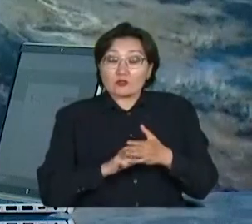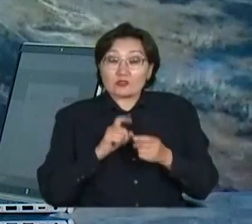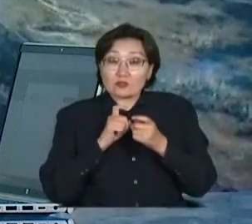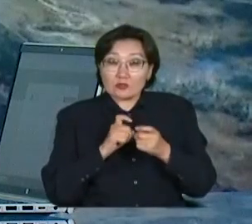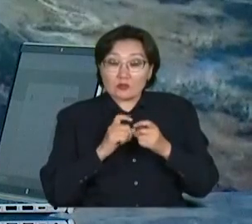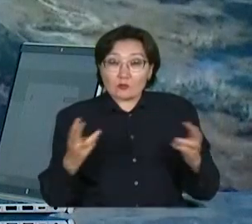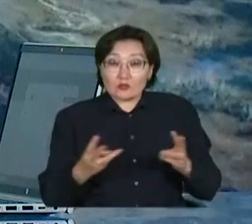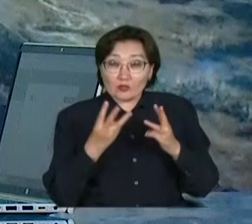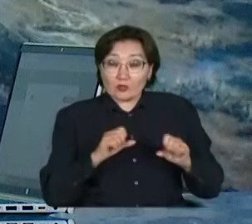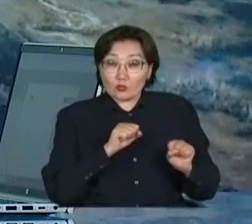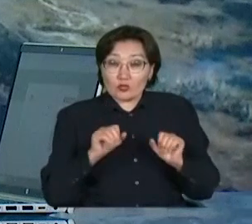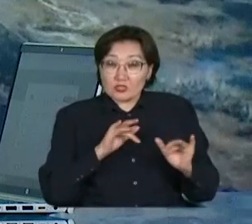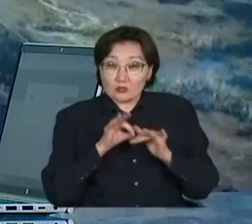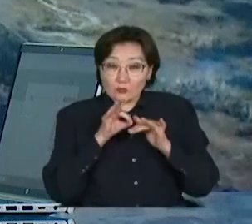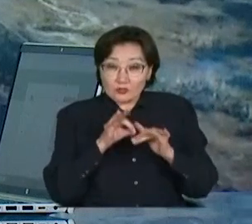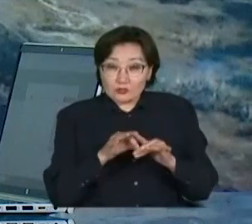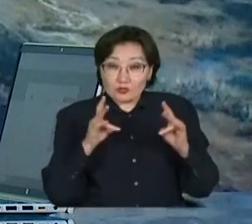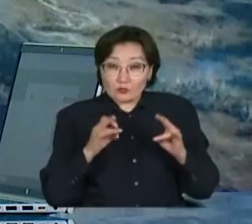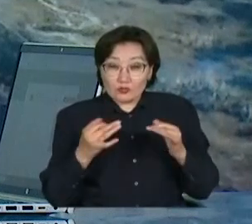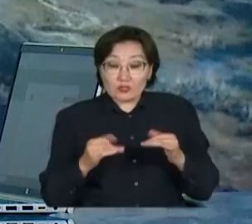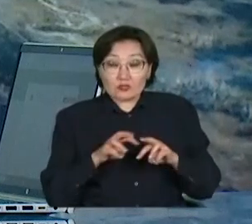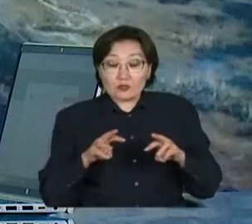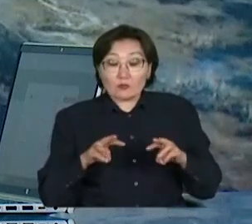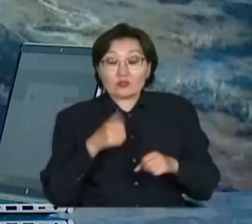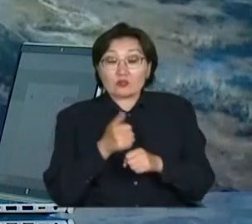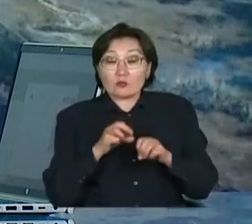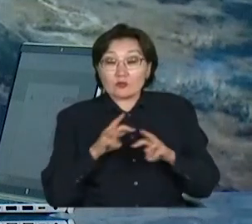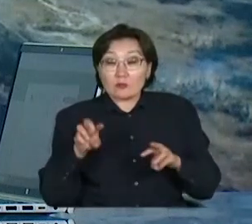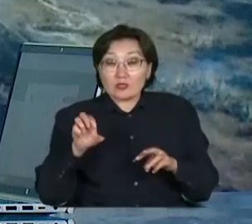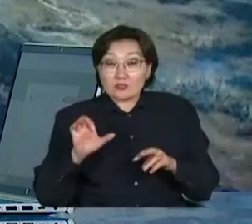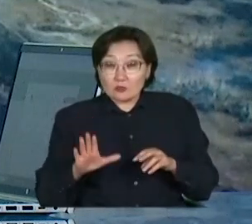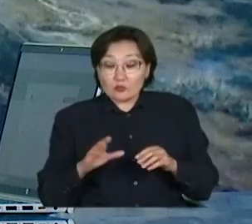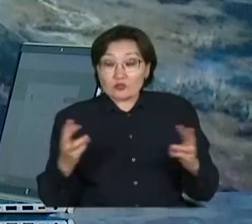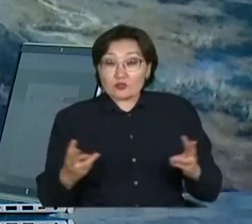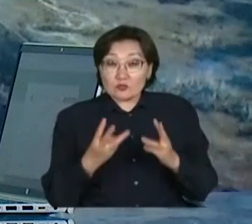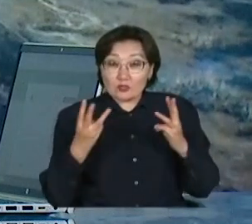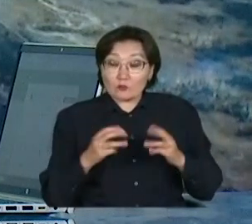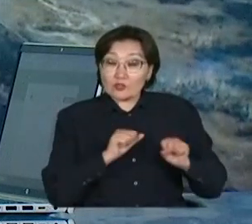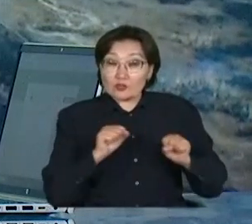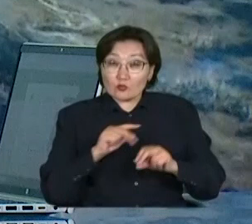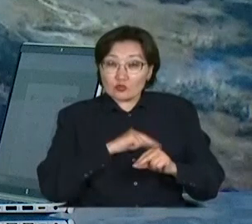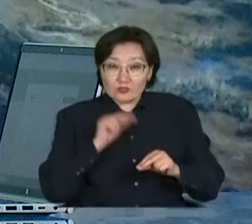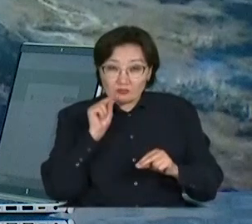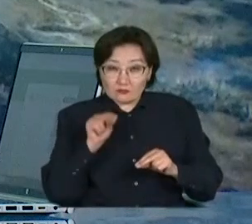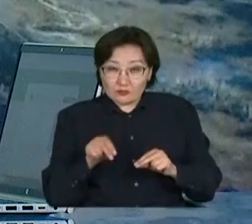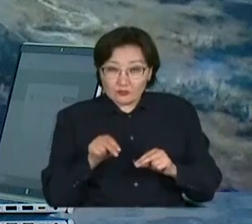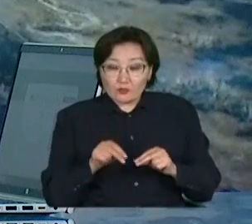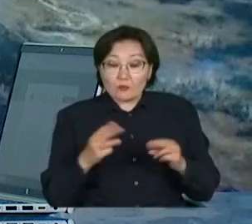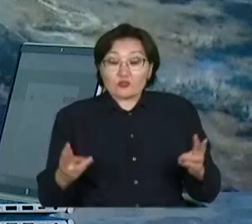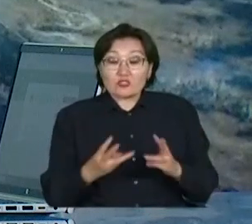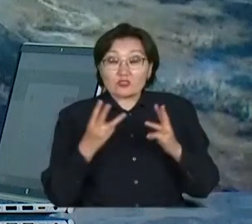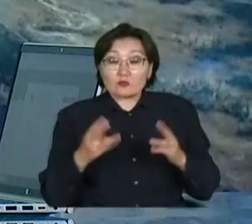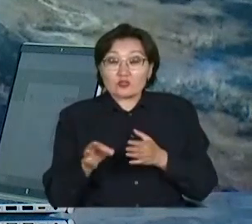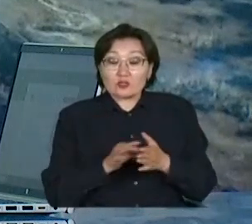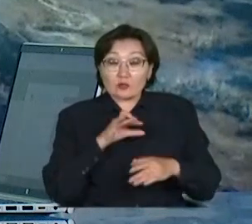алдын алу шараларын жасап жатыр екен. Алайда бүгін үкімет басшысы Олжас Бектенов өрттен қорғау жұмыстарын сынға алды. Енді тілсіз жауды